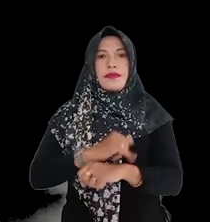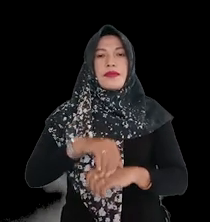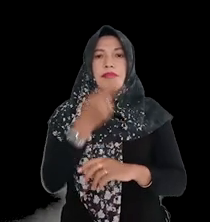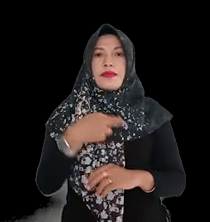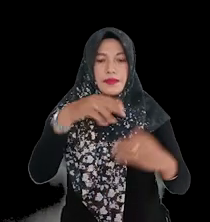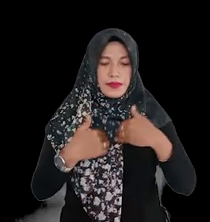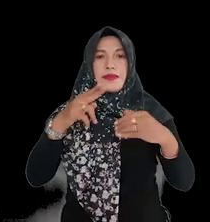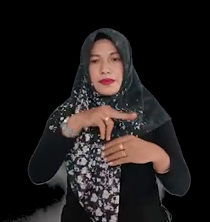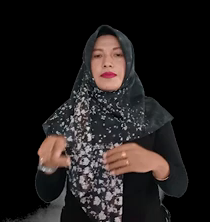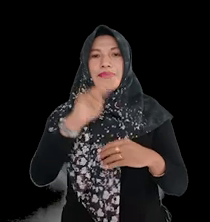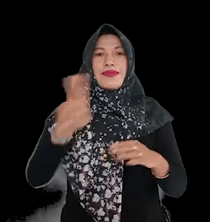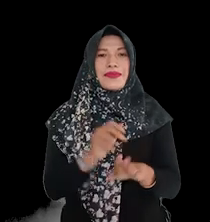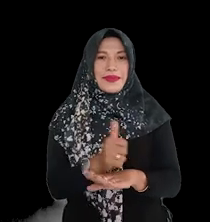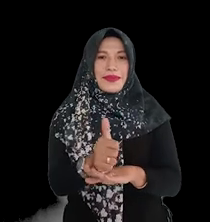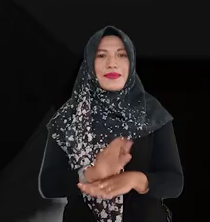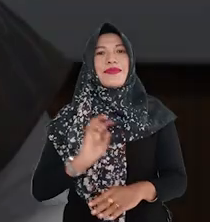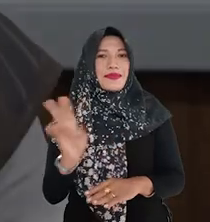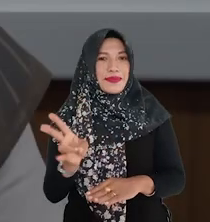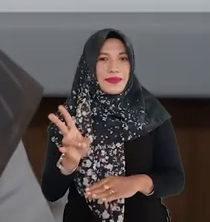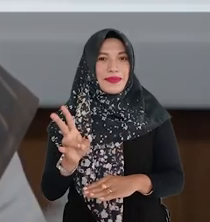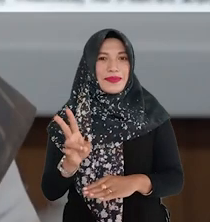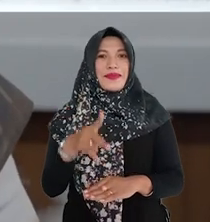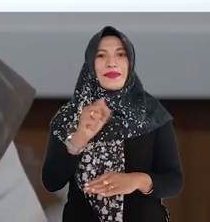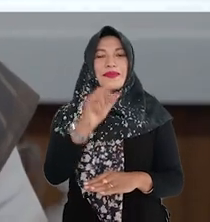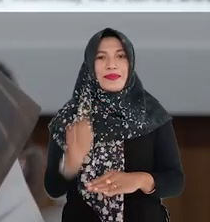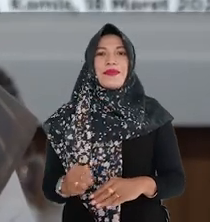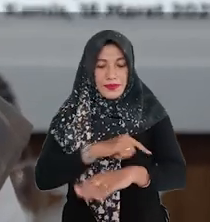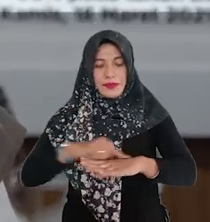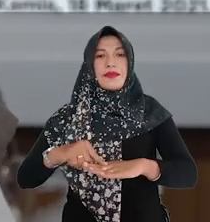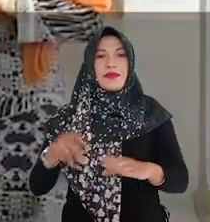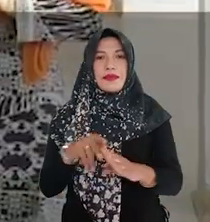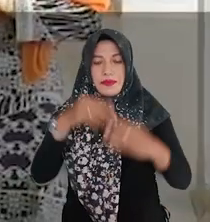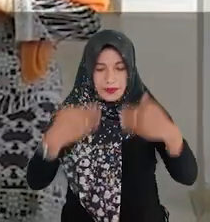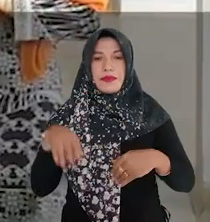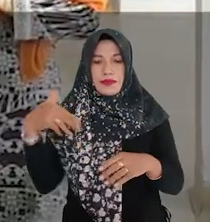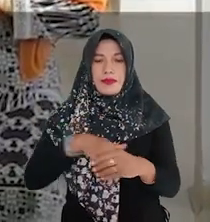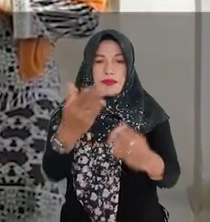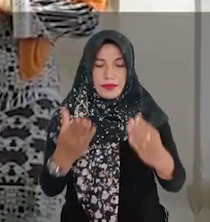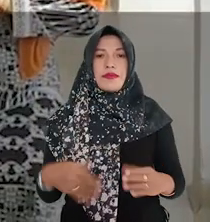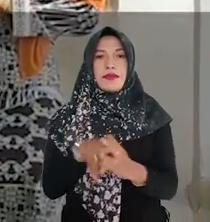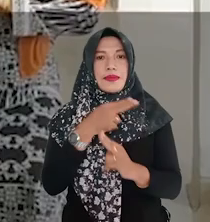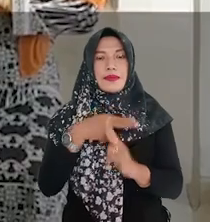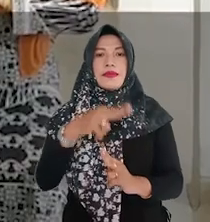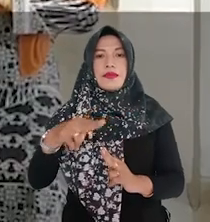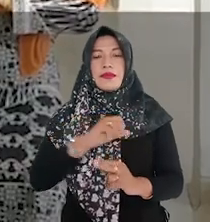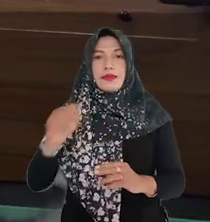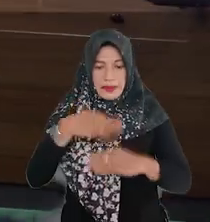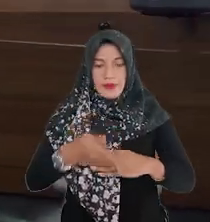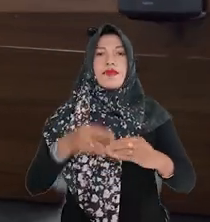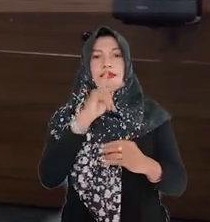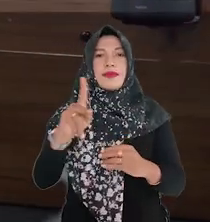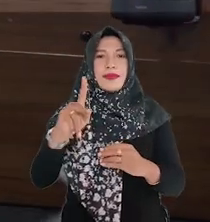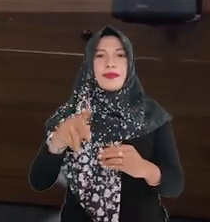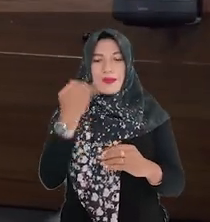untuk berada di unit pelayanan 17 kwalid kemandirian dalam mengambil keputusan